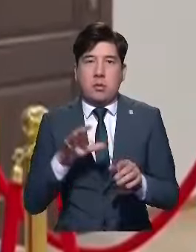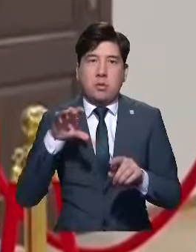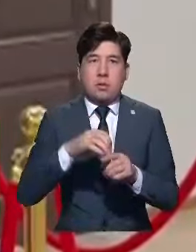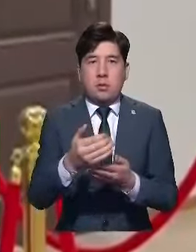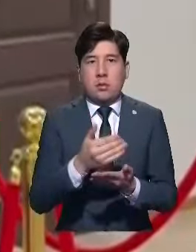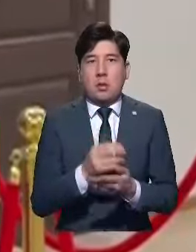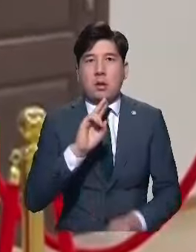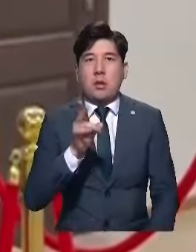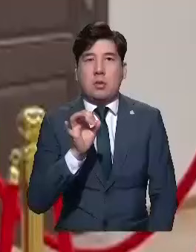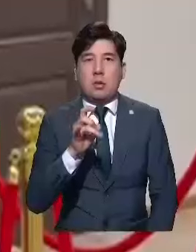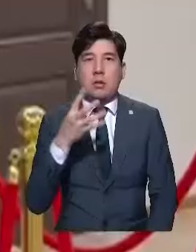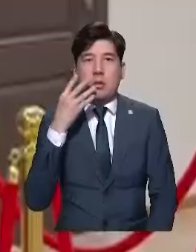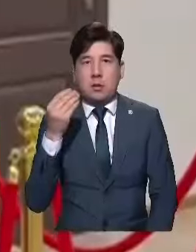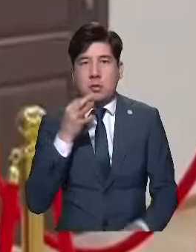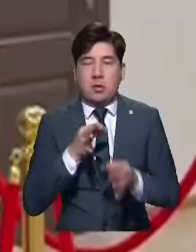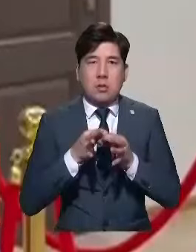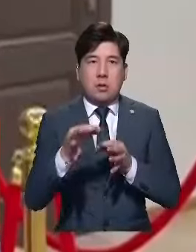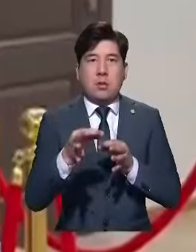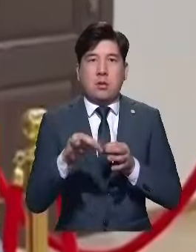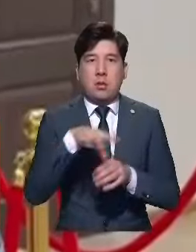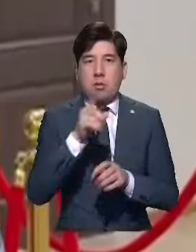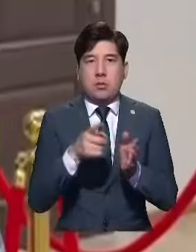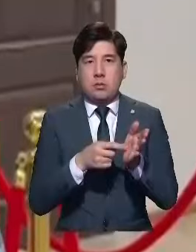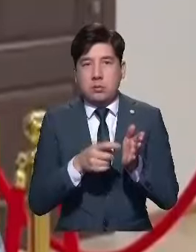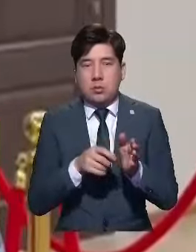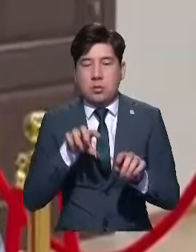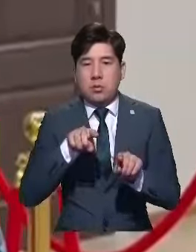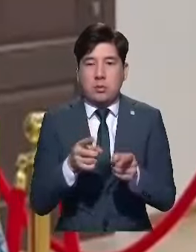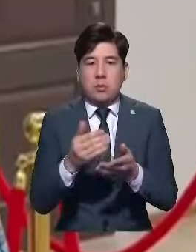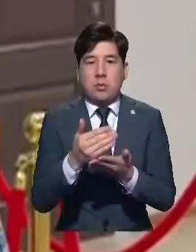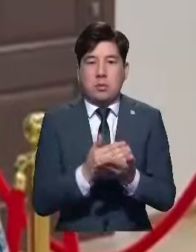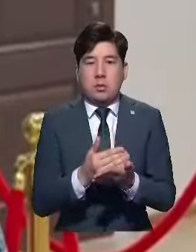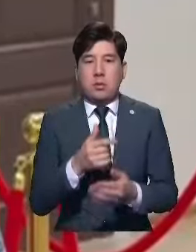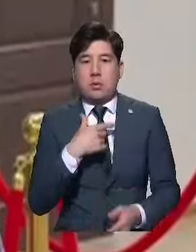Карасайском районе Алматинской области. Ход расследования находится у меня на личном контроле.